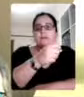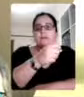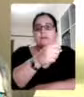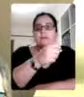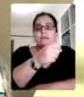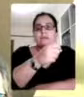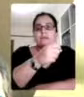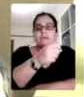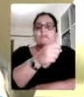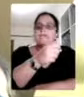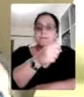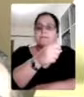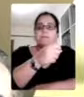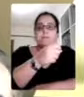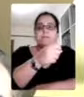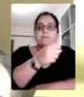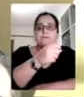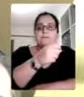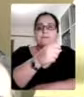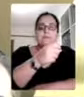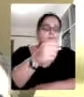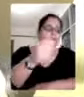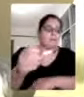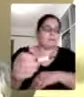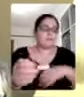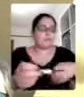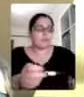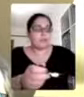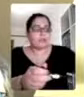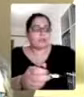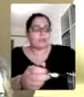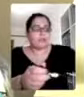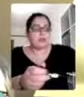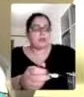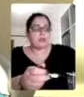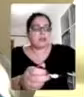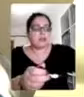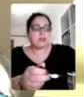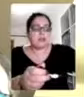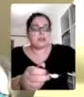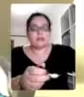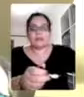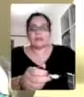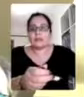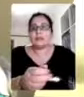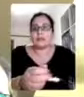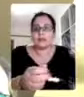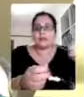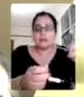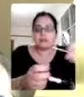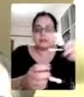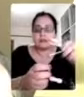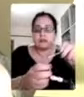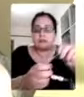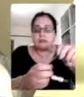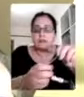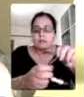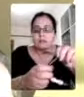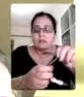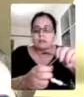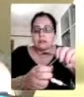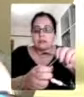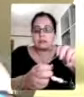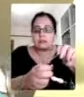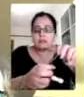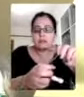hızlı aşınıyor ve daha çok bakım gerektiriyor. Çünkü sürekli olarak eldeki yağdır, ölü deridir bilmem nedir falan bu çarkın içine